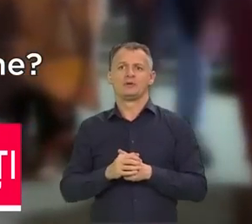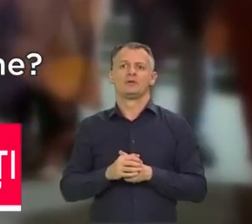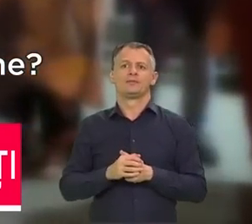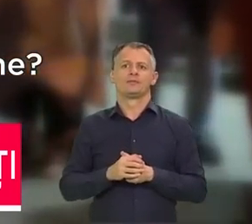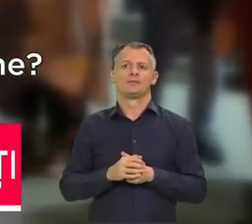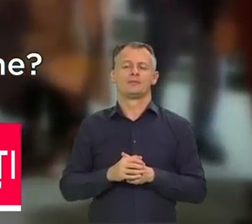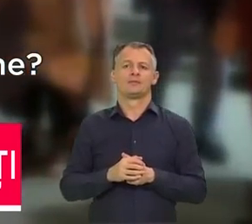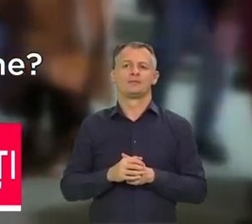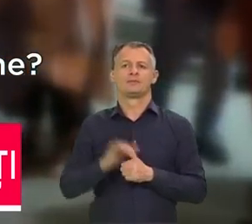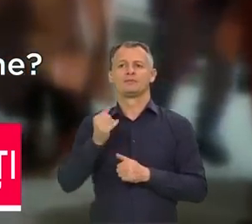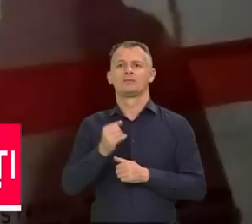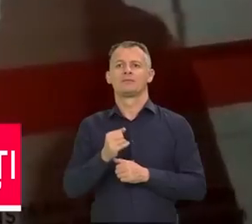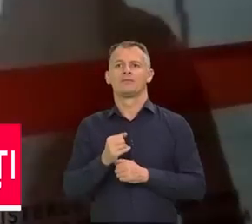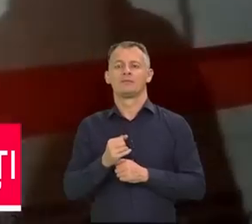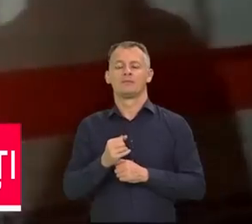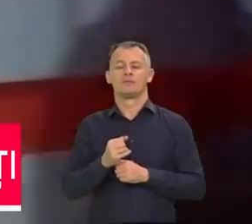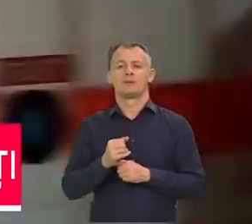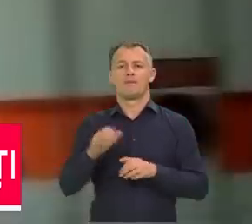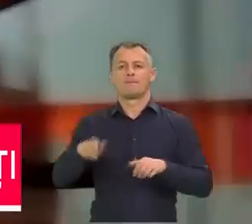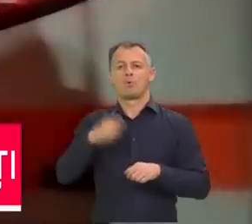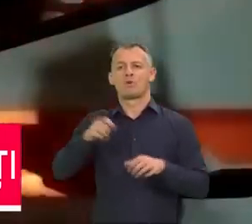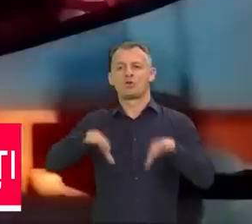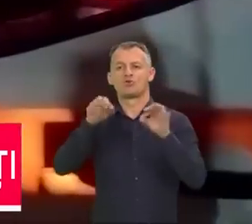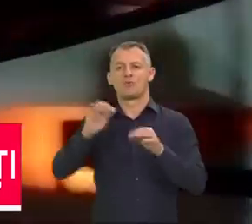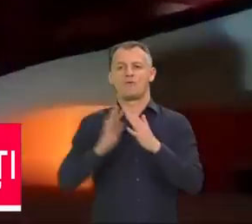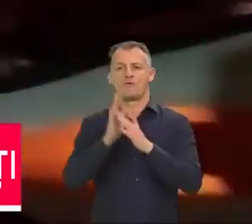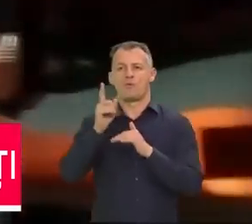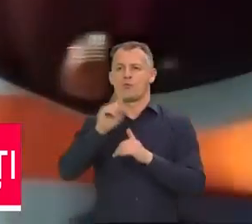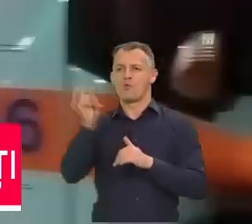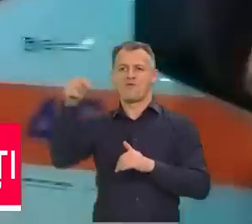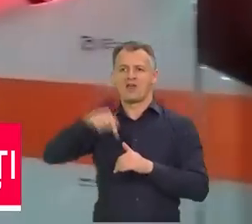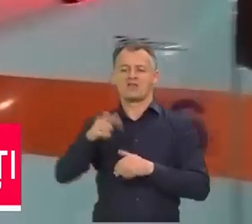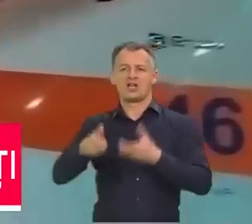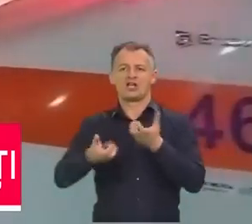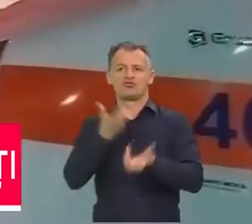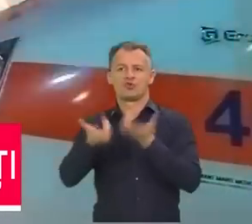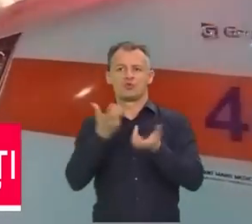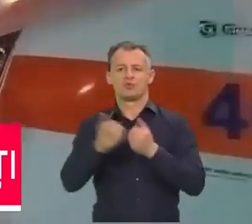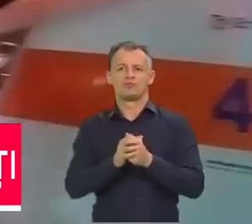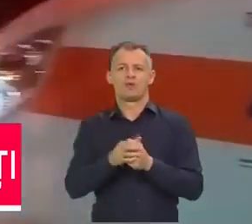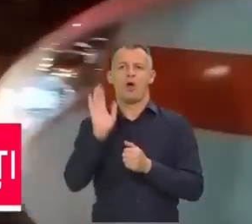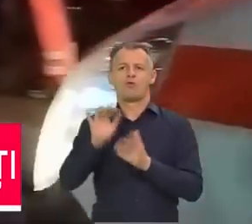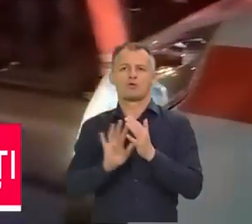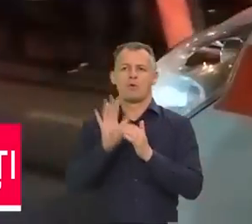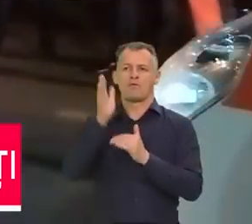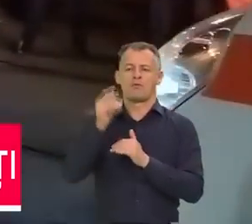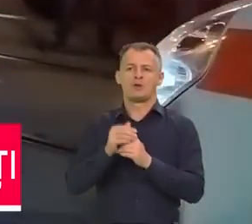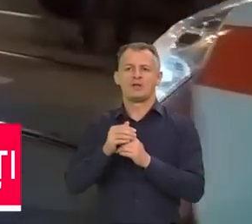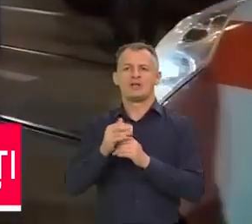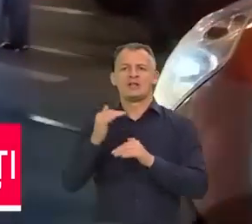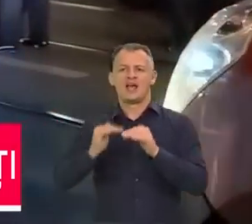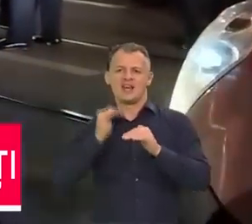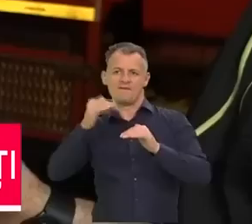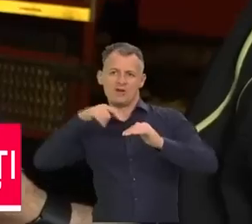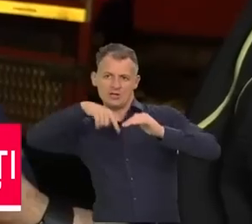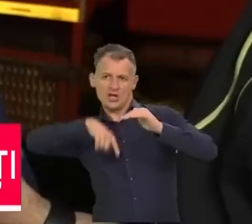pompieri. Bine, vreau să nu plecați niciodată. Pompierii au descoperit că fumul nu venea de la un incendiu. Au avut loc o degajare de fum în demisolul clădirii